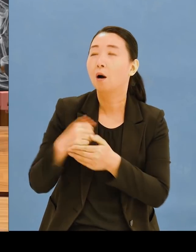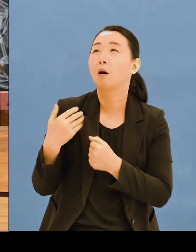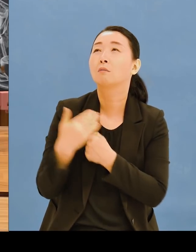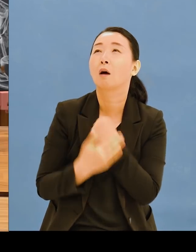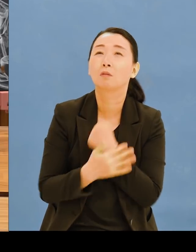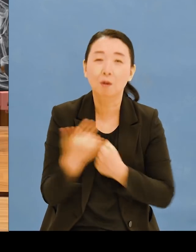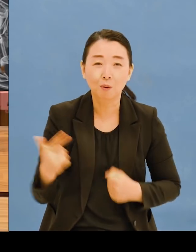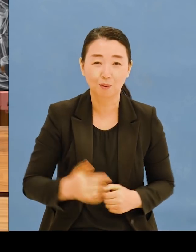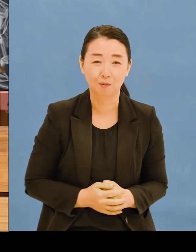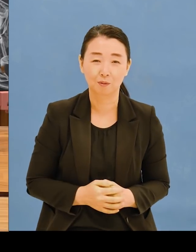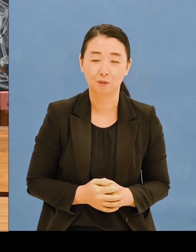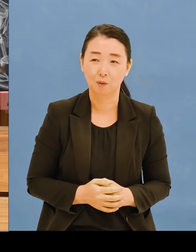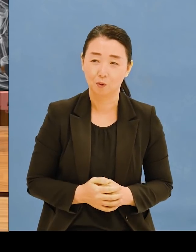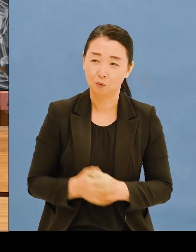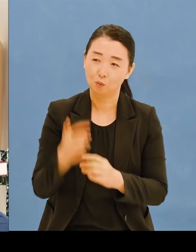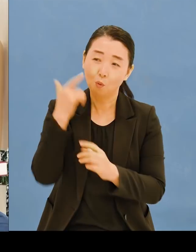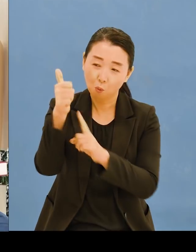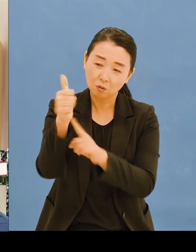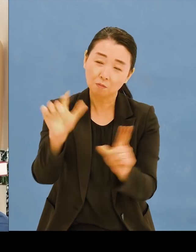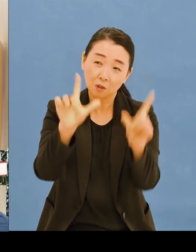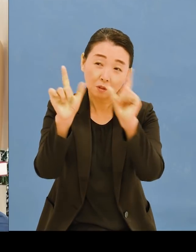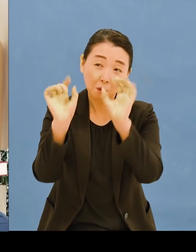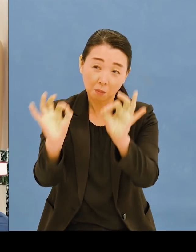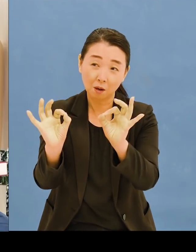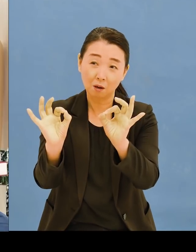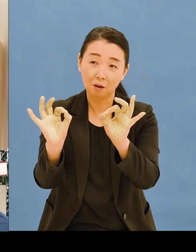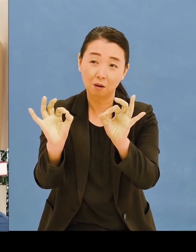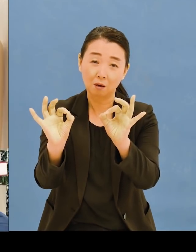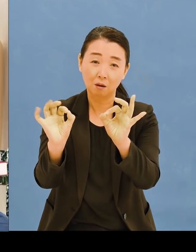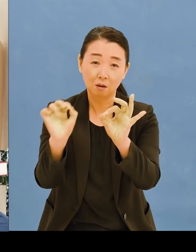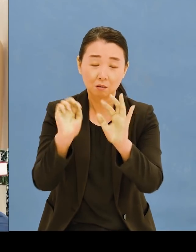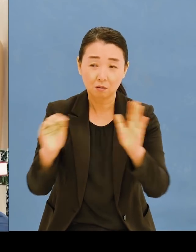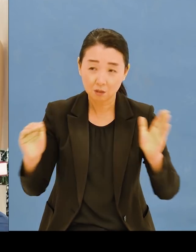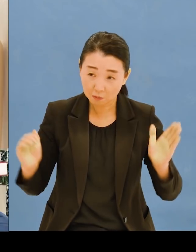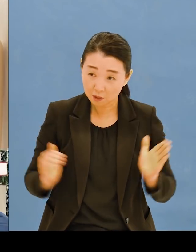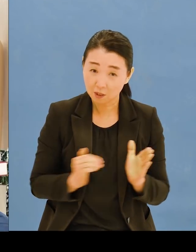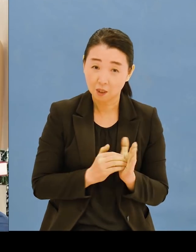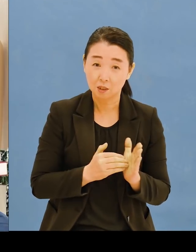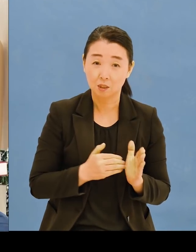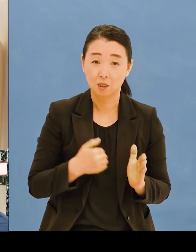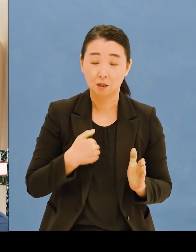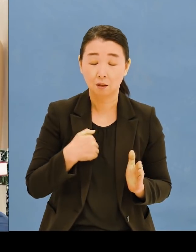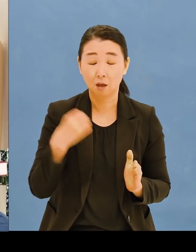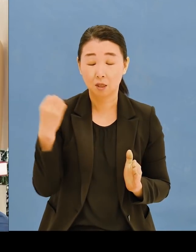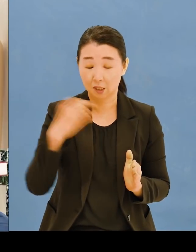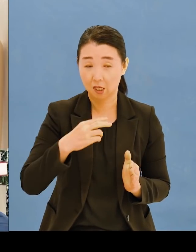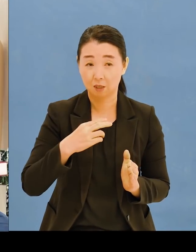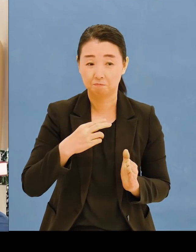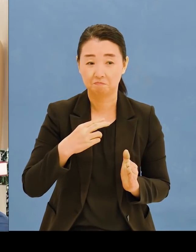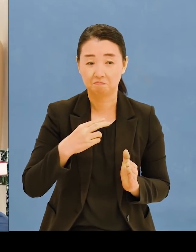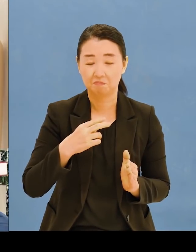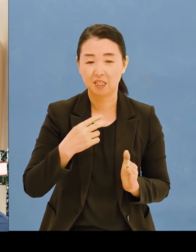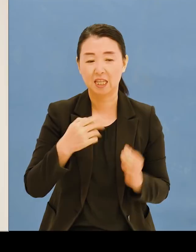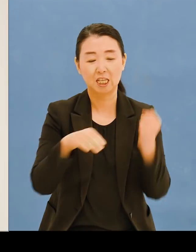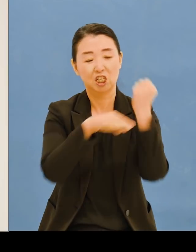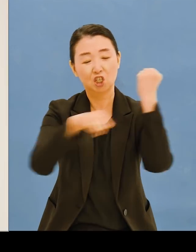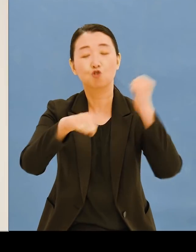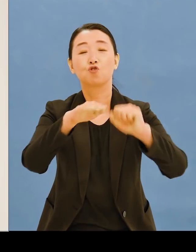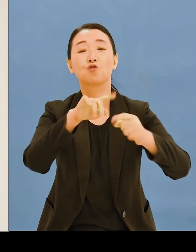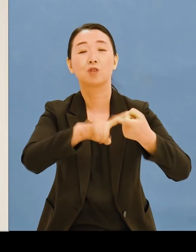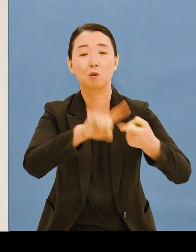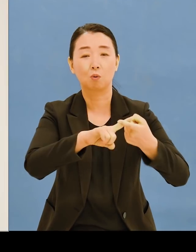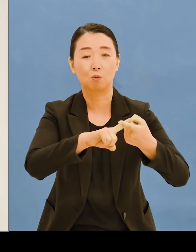근데 그분의 삶을 보면서도 너무 정말 지금까지 제가 어떤 그냥 틀에